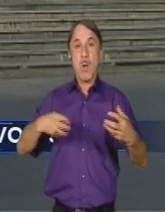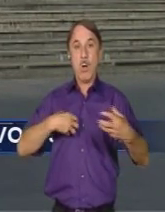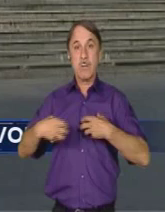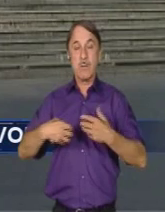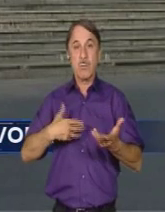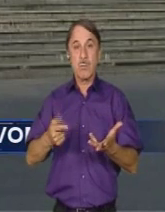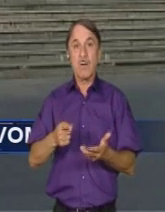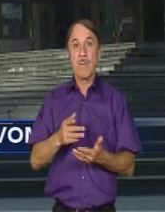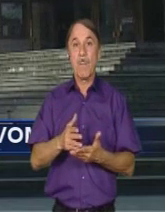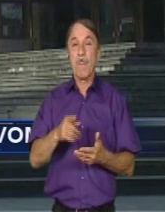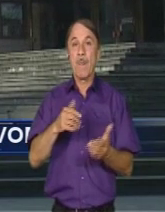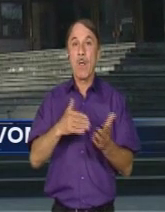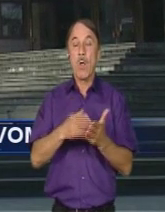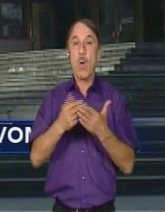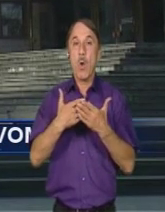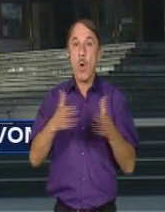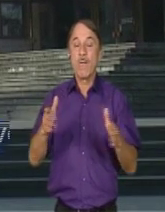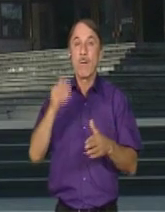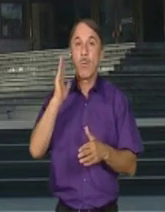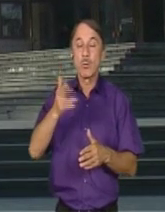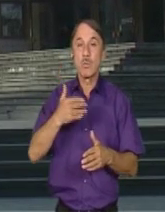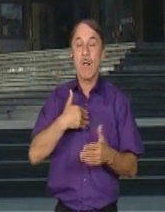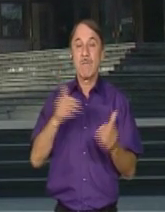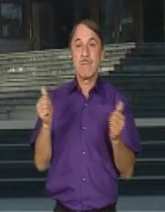narodnog pozorišta, koje je, podsjetimo, osnovano